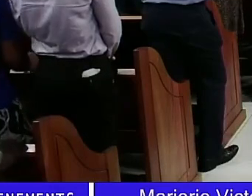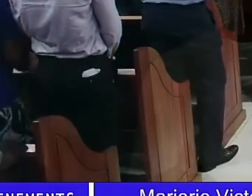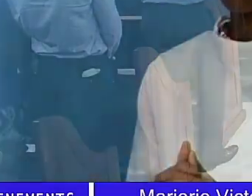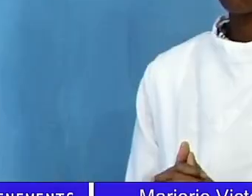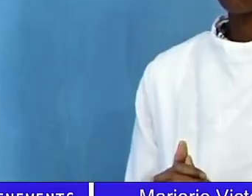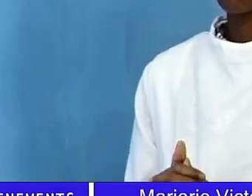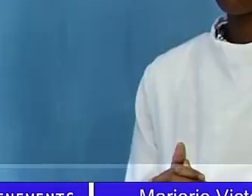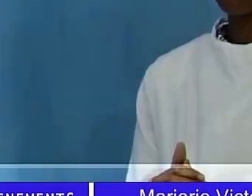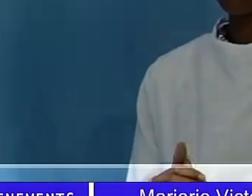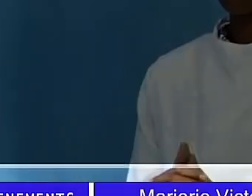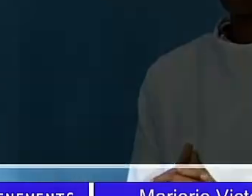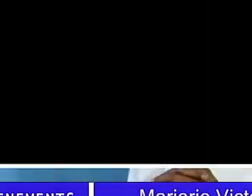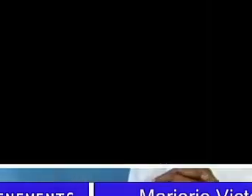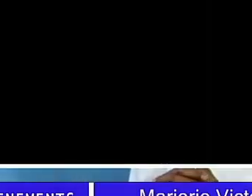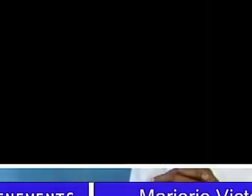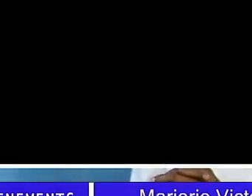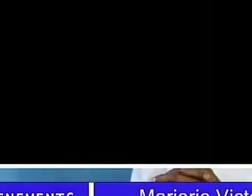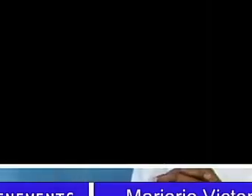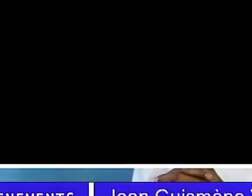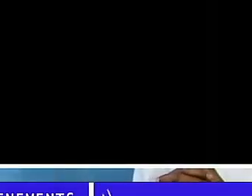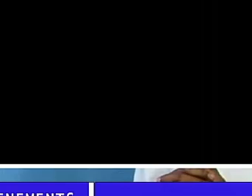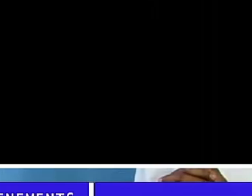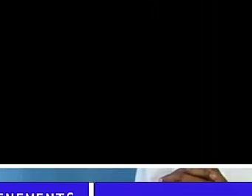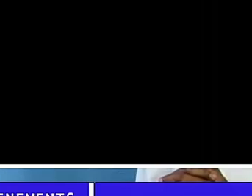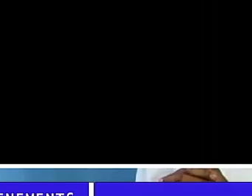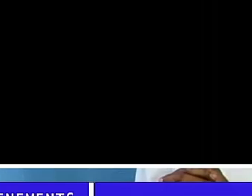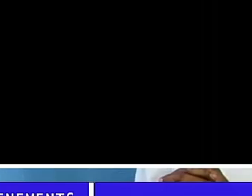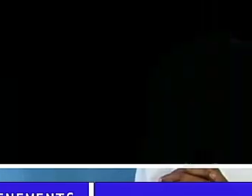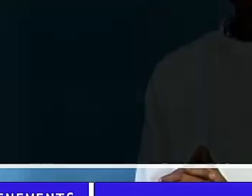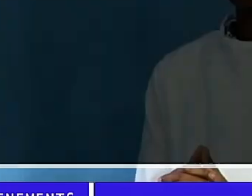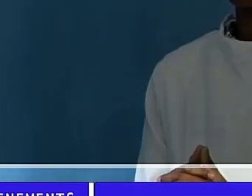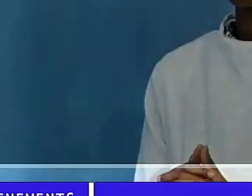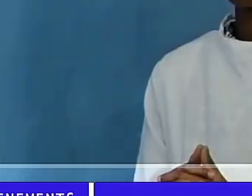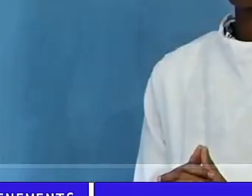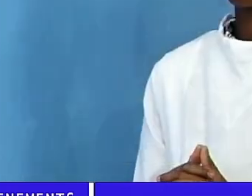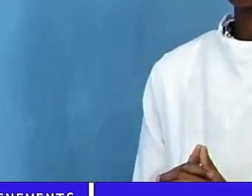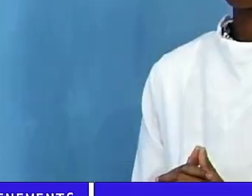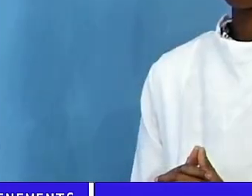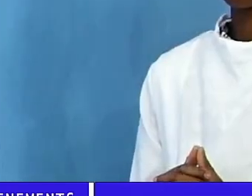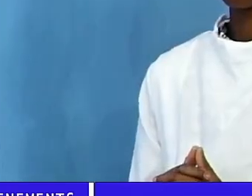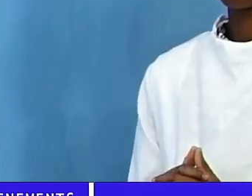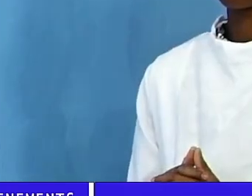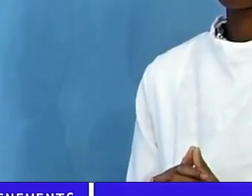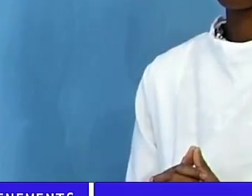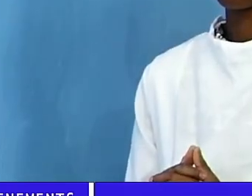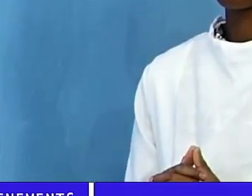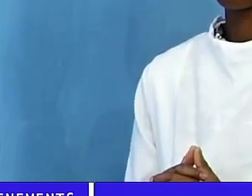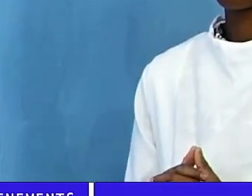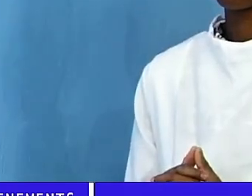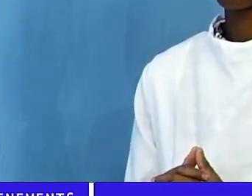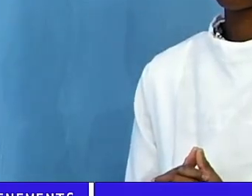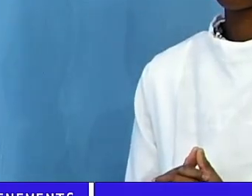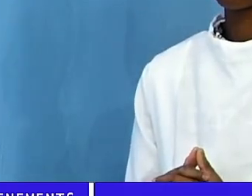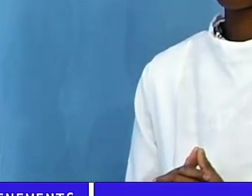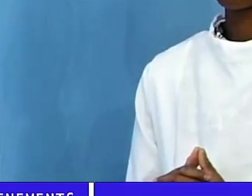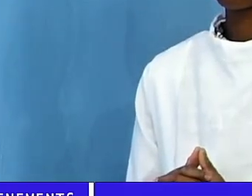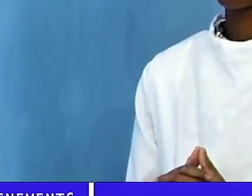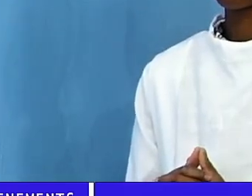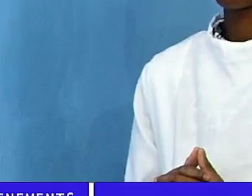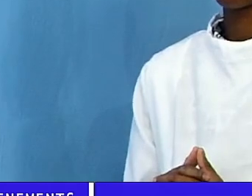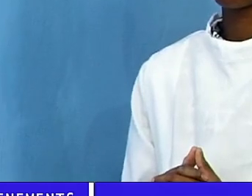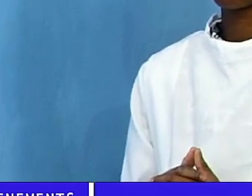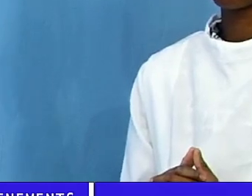Écoute, Seigneur, réponds-moi. Sauve, ô mon Dieu, ton serviteur qui compte sur